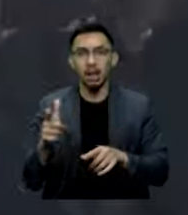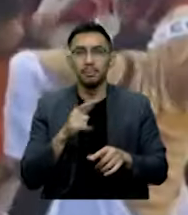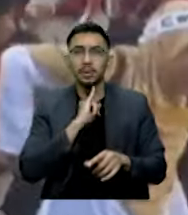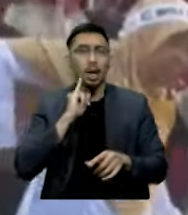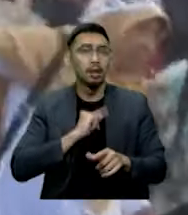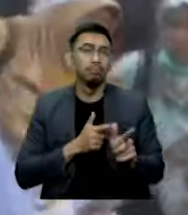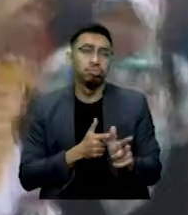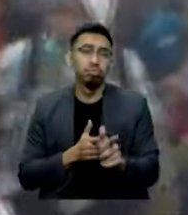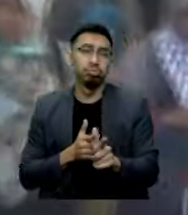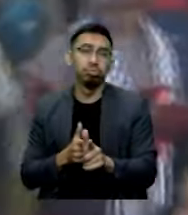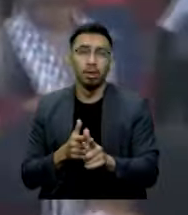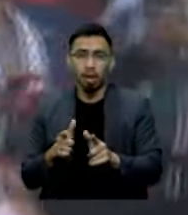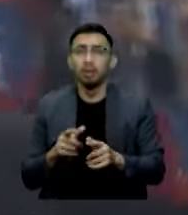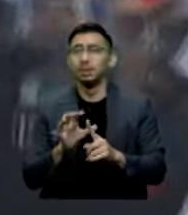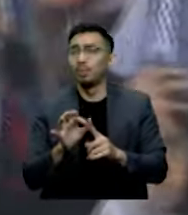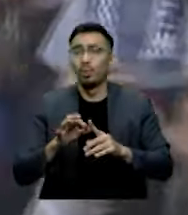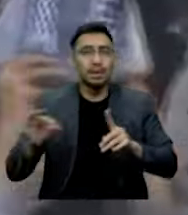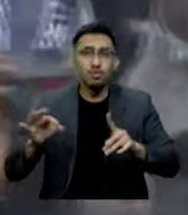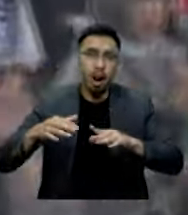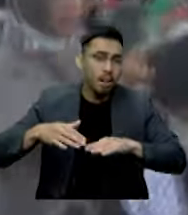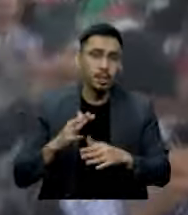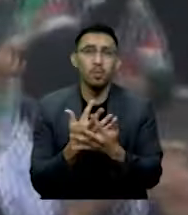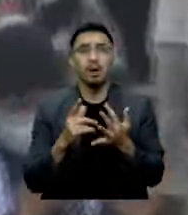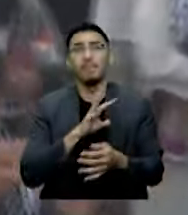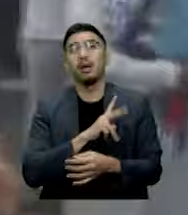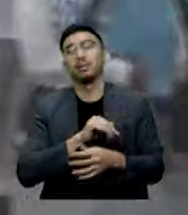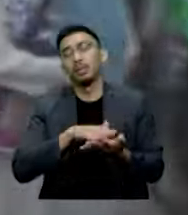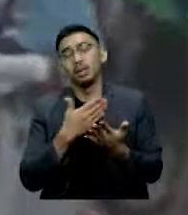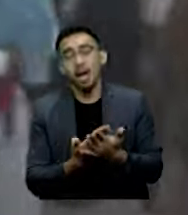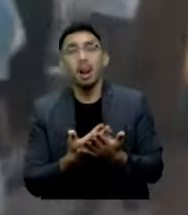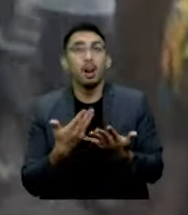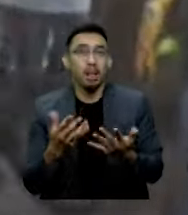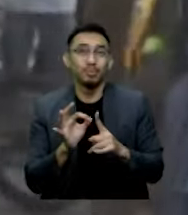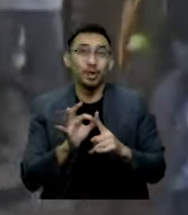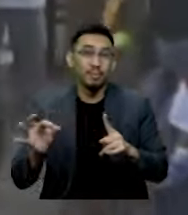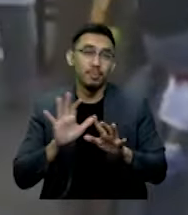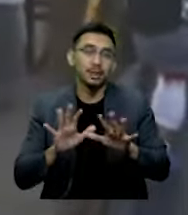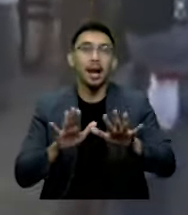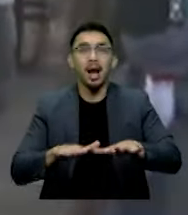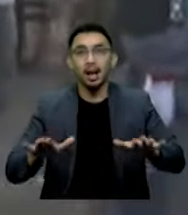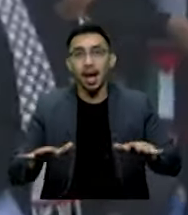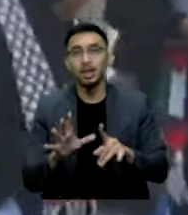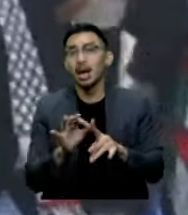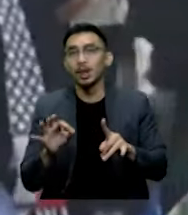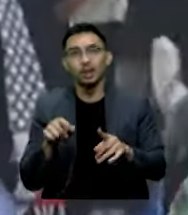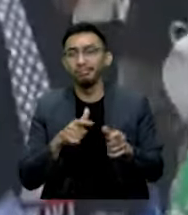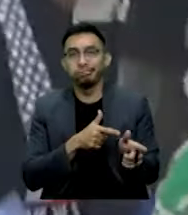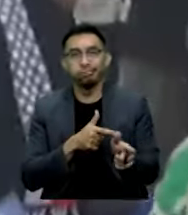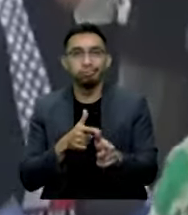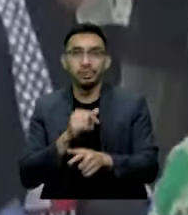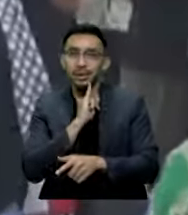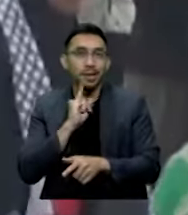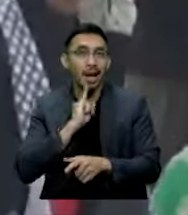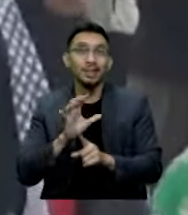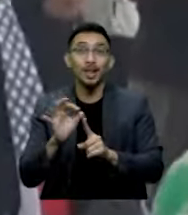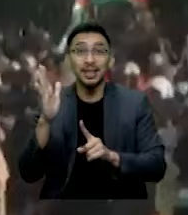menewaskan puluhan ribu warga Palestina, 10 diantaranya adalah anak-anak. Aksi 100 hari genosida Israel terhadap Palestina ini juga digelar